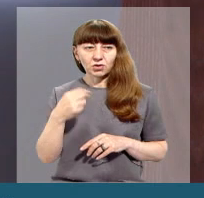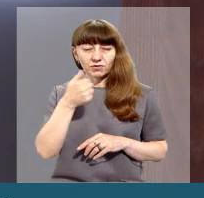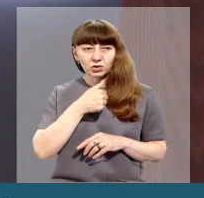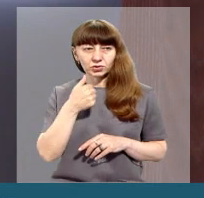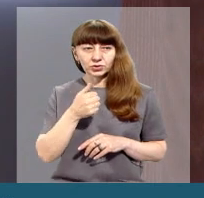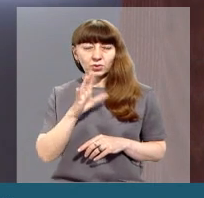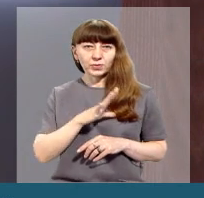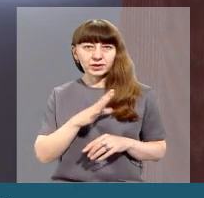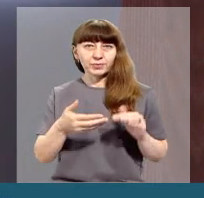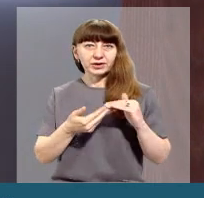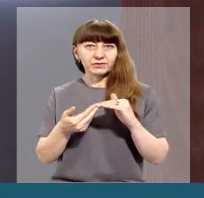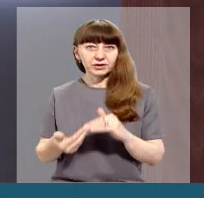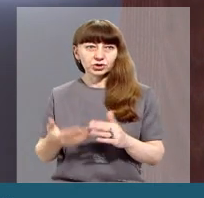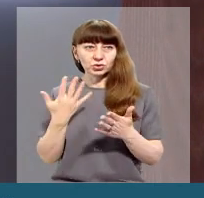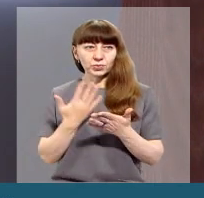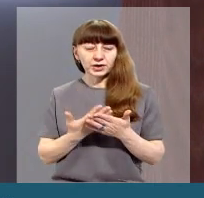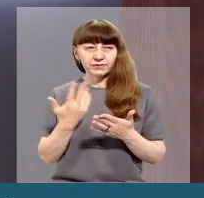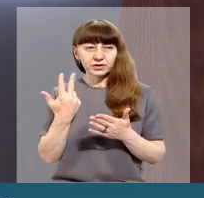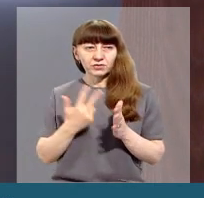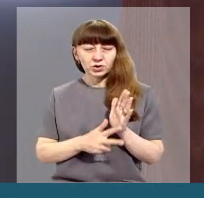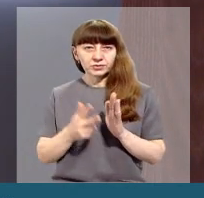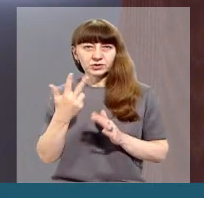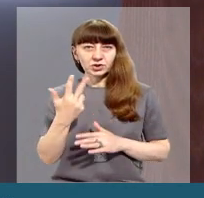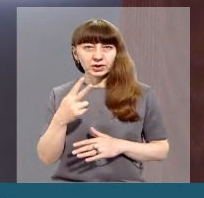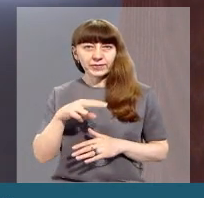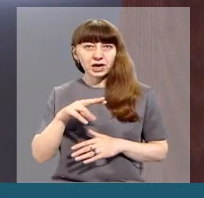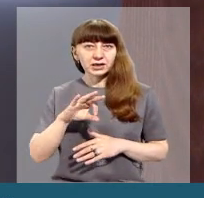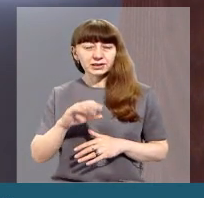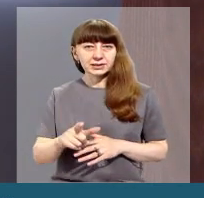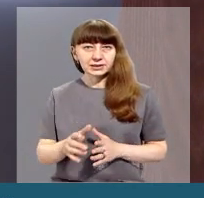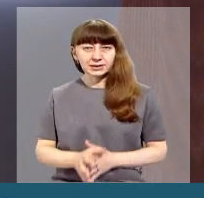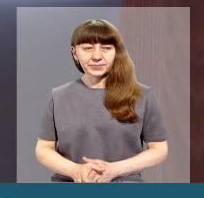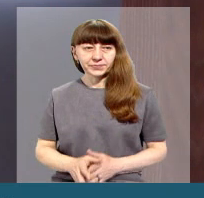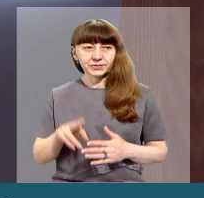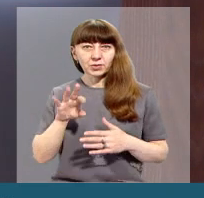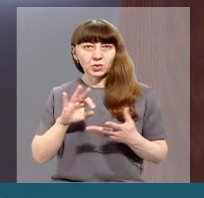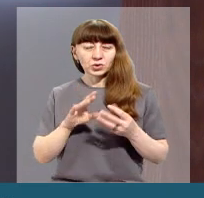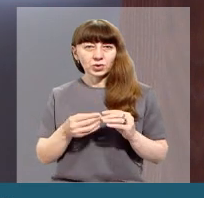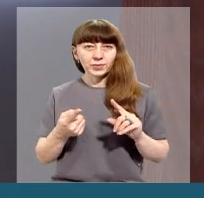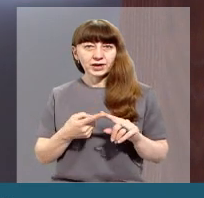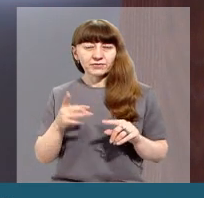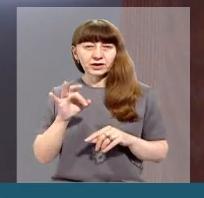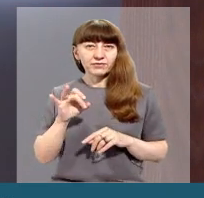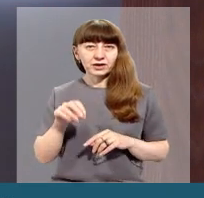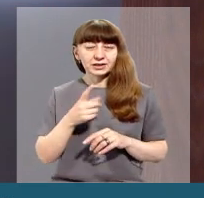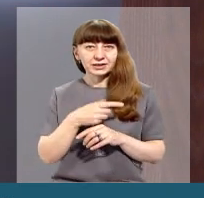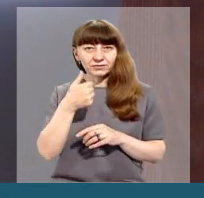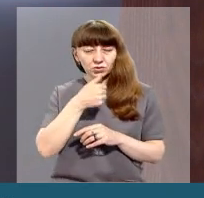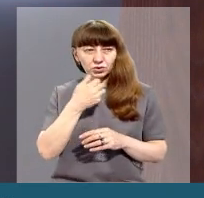то было привлечено порядка 83 миллиардов, то вот по итогам первого квартала этого года мы